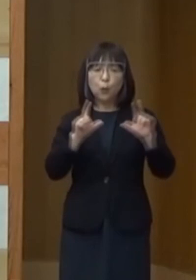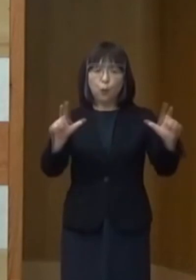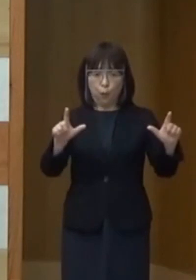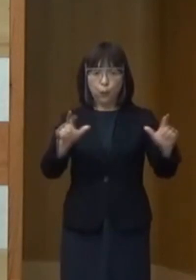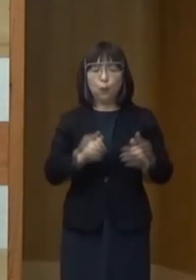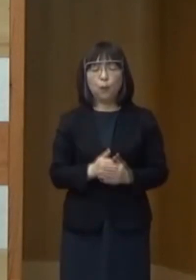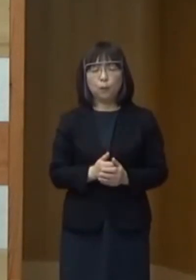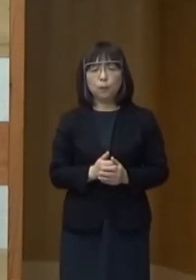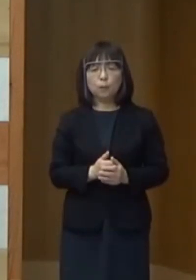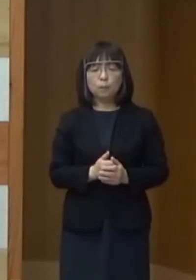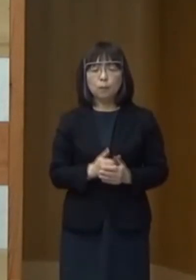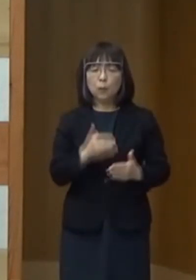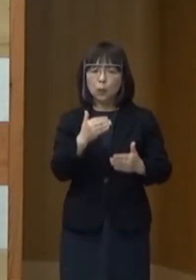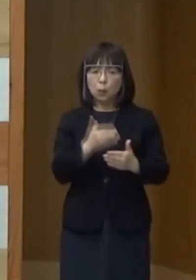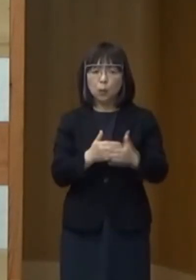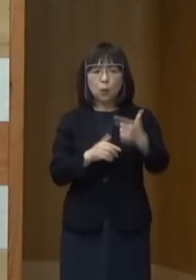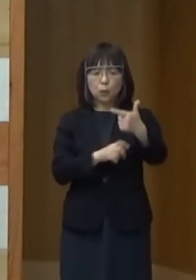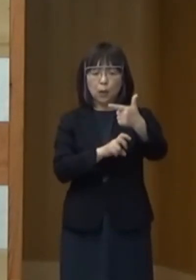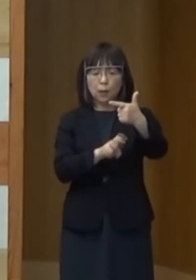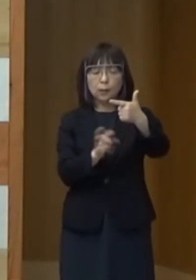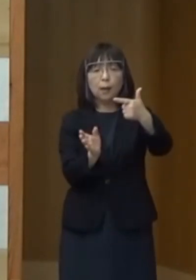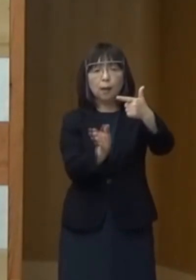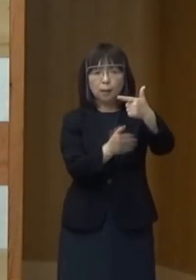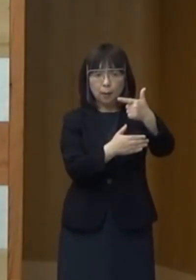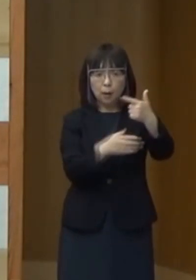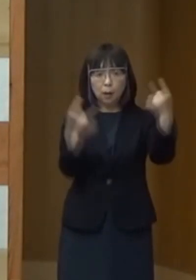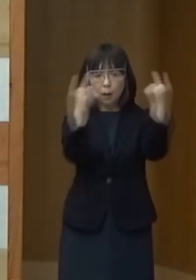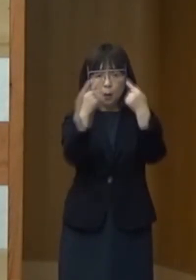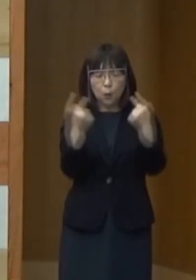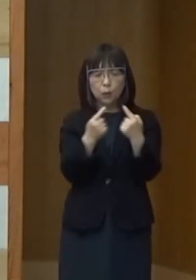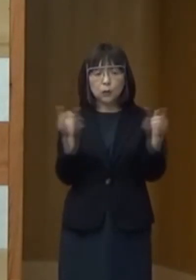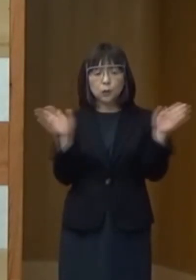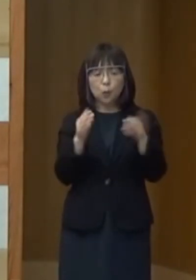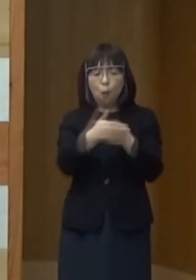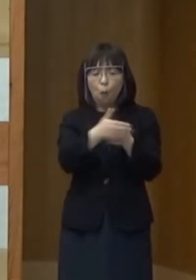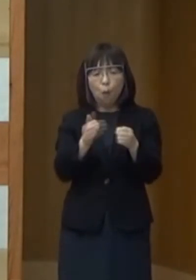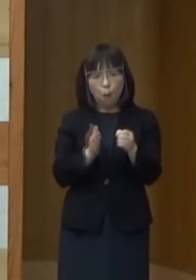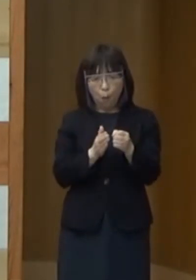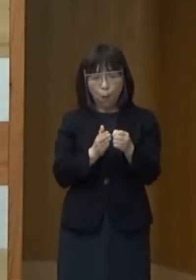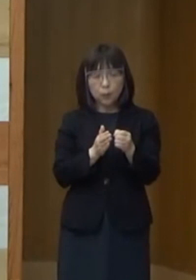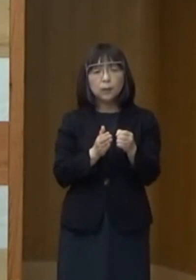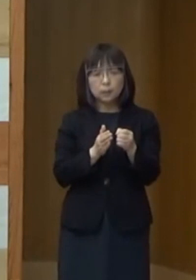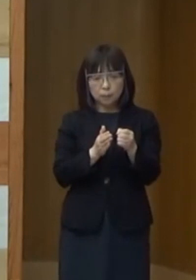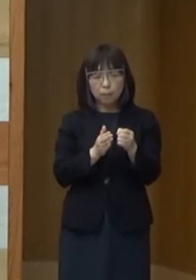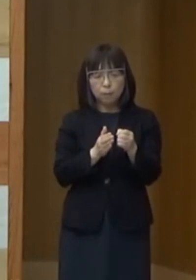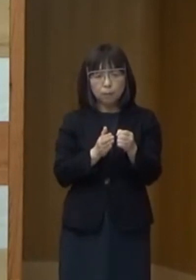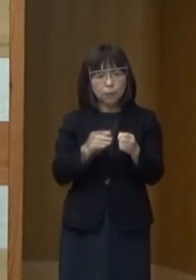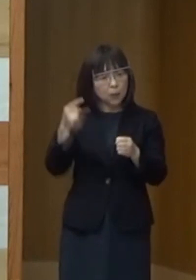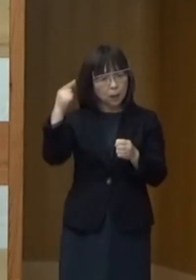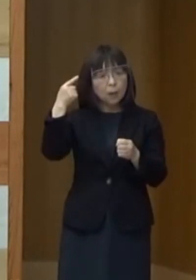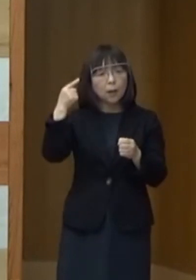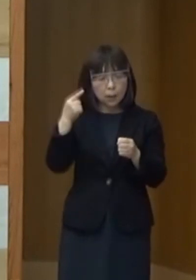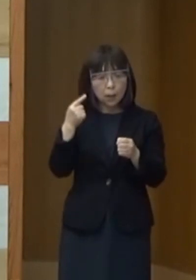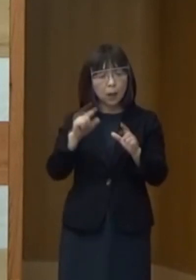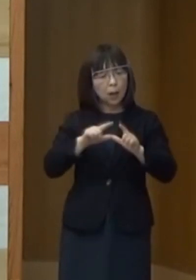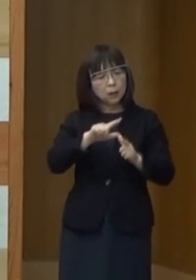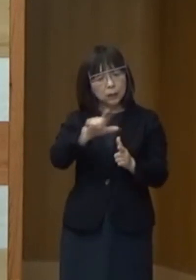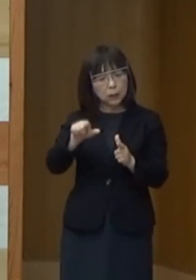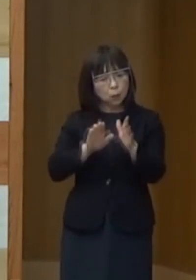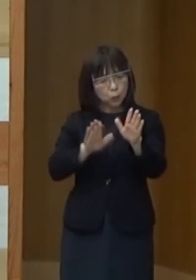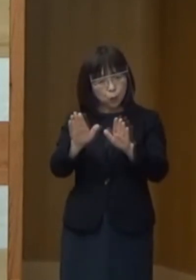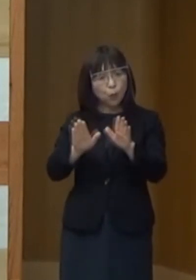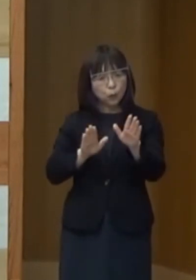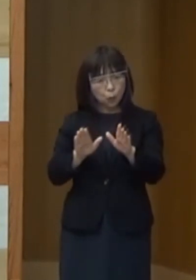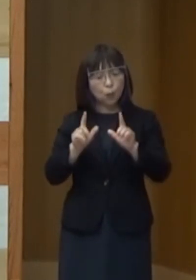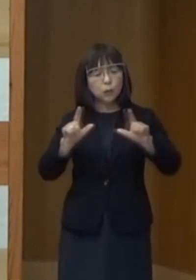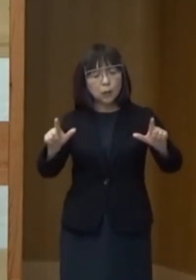。道では6月20日から個人情報の保護に配慮をしつつ、地域の感染状況を分かりやすく